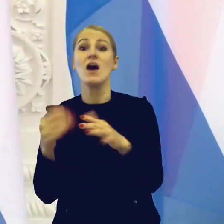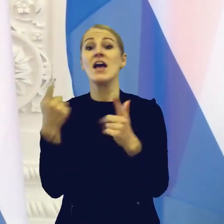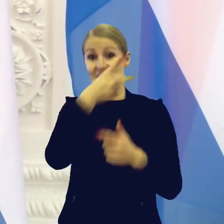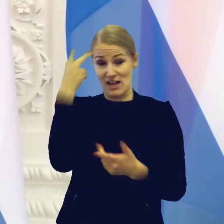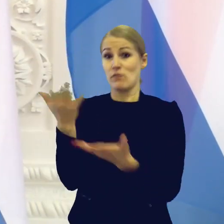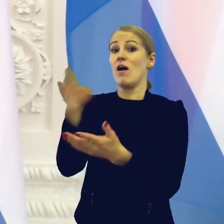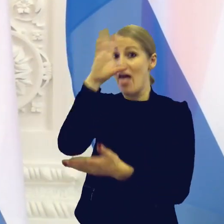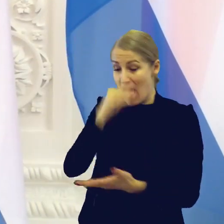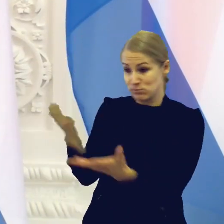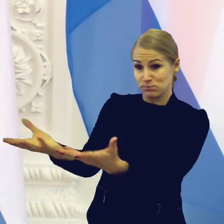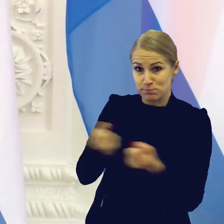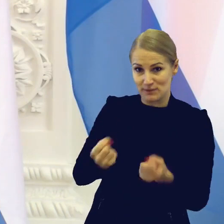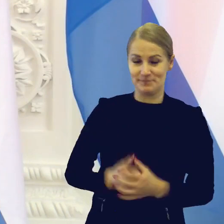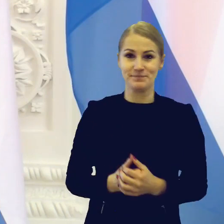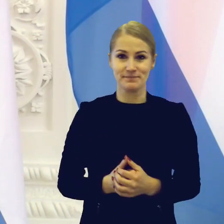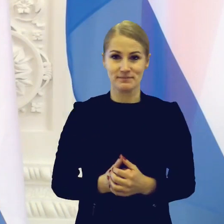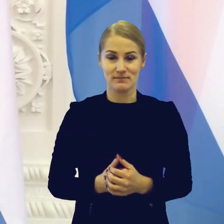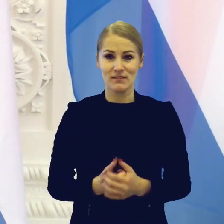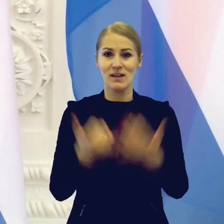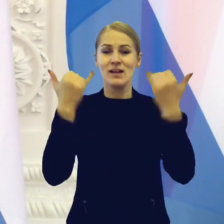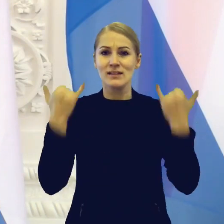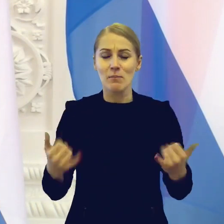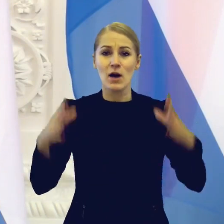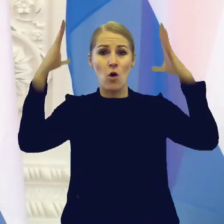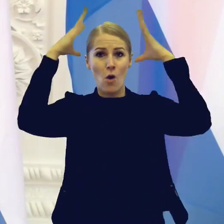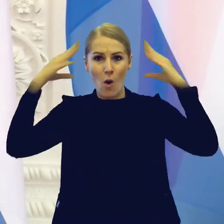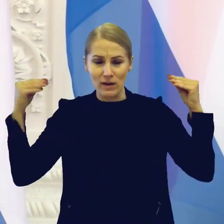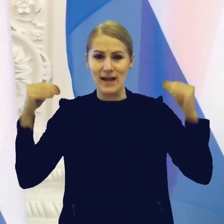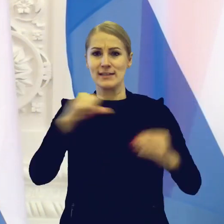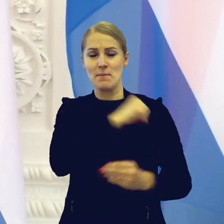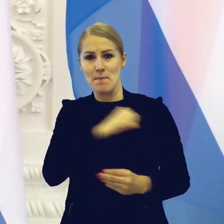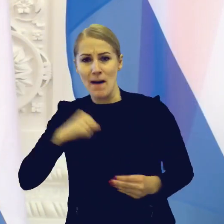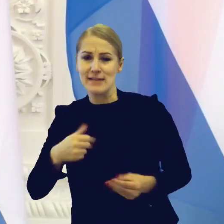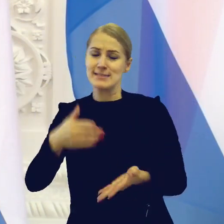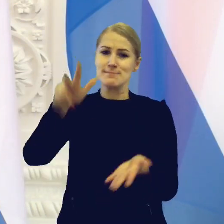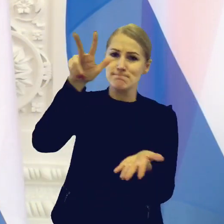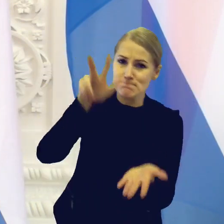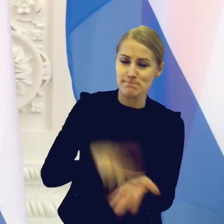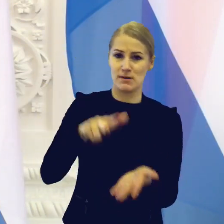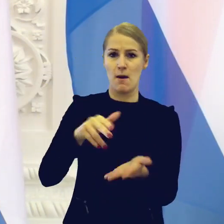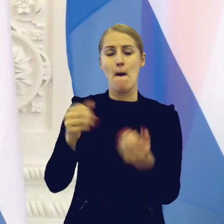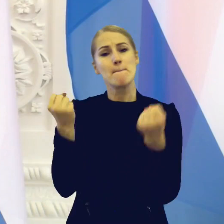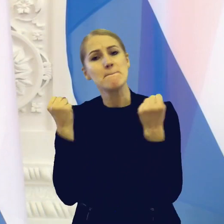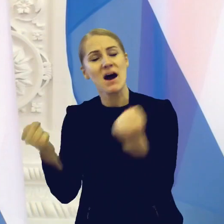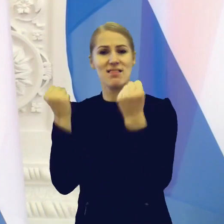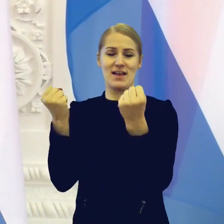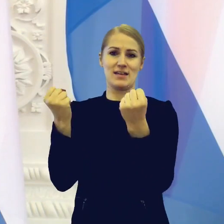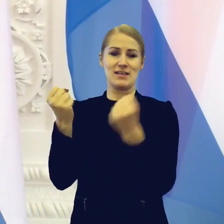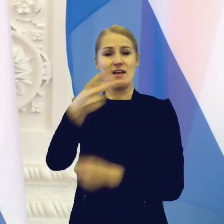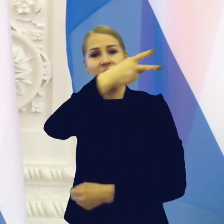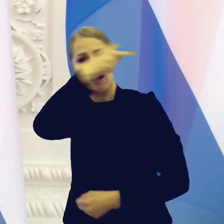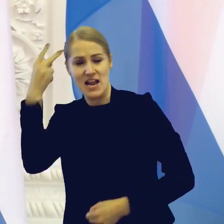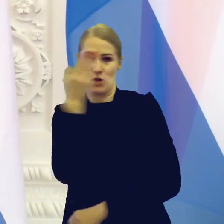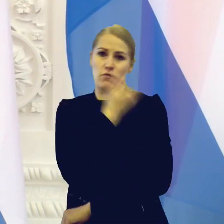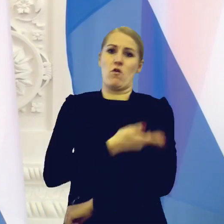Šiais išbandymų laikais Niderlandai įsipareigoja palaikyti savo partnerius Lietuvą, Lenkiją.